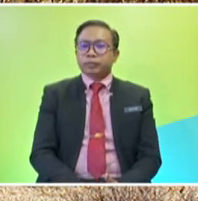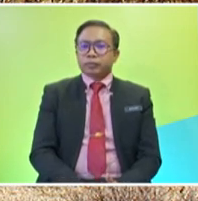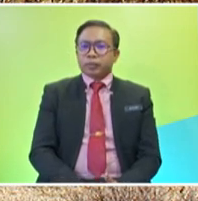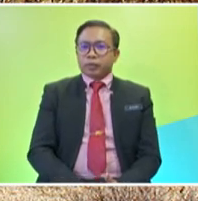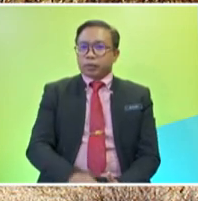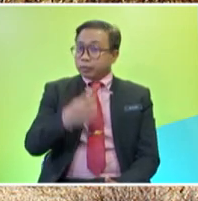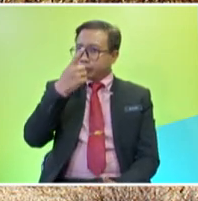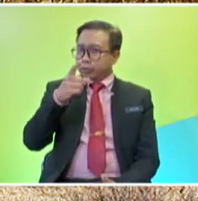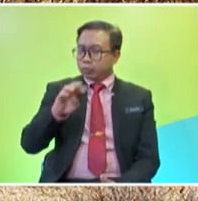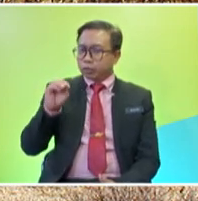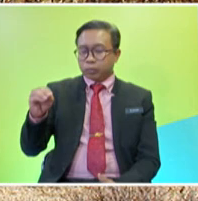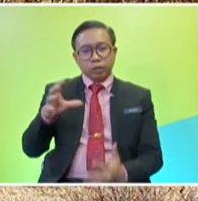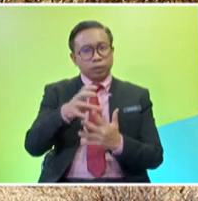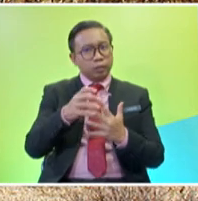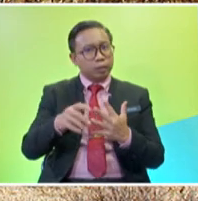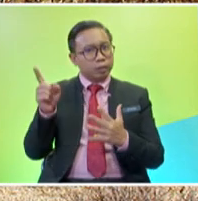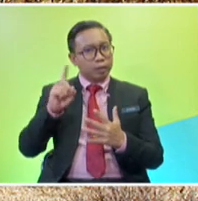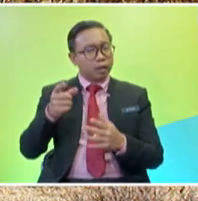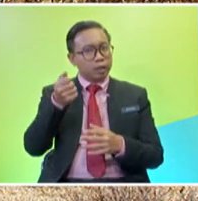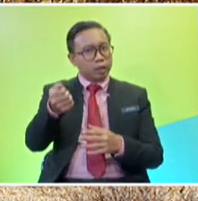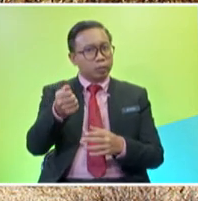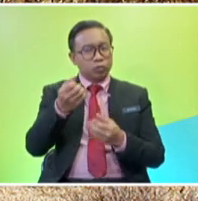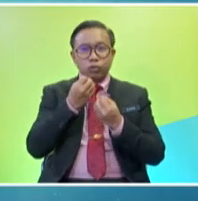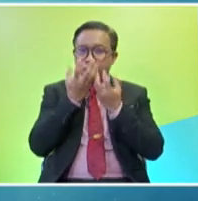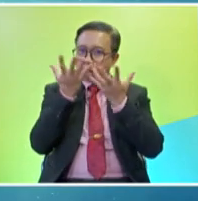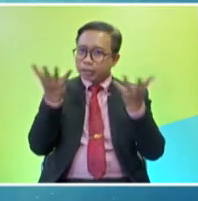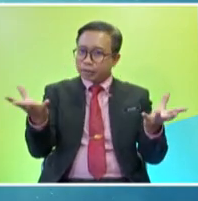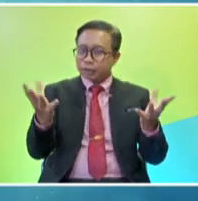pilih saja yang mana yang kamu jelaskan